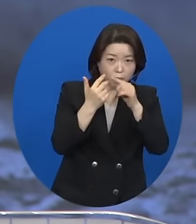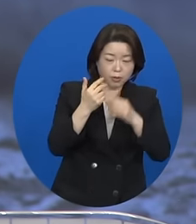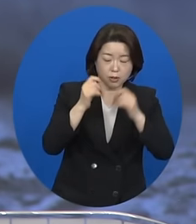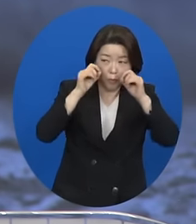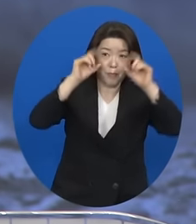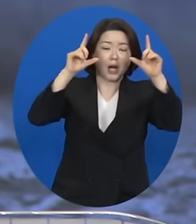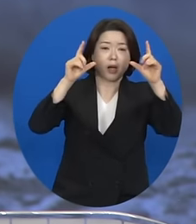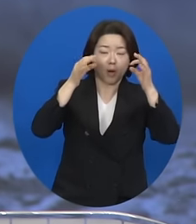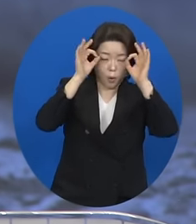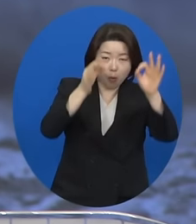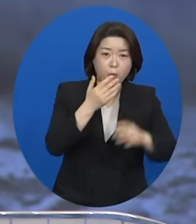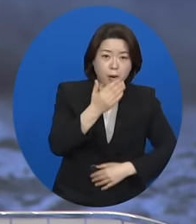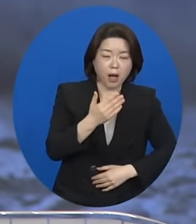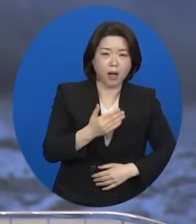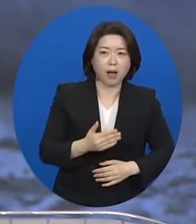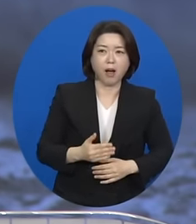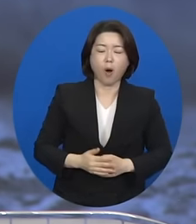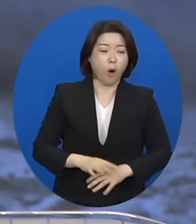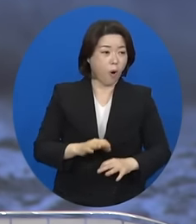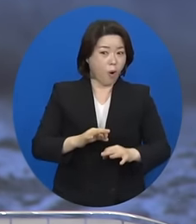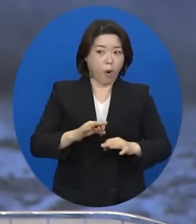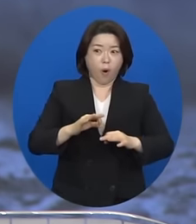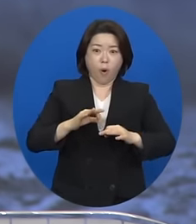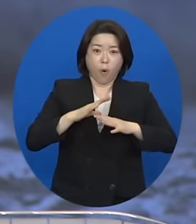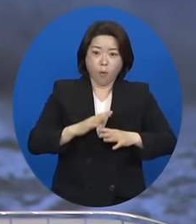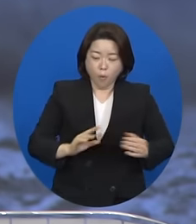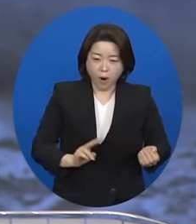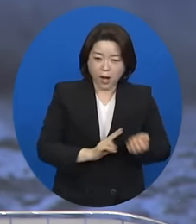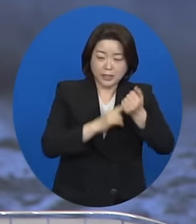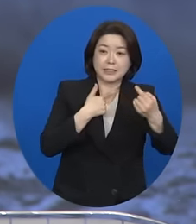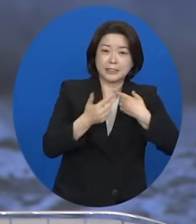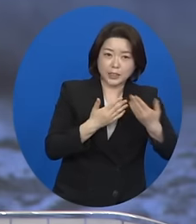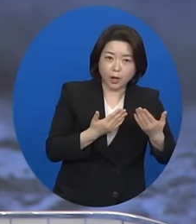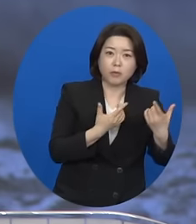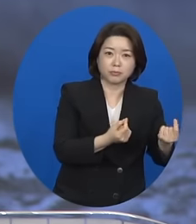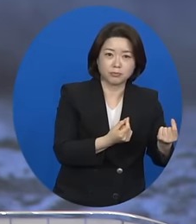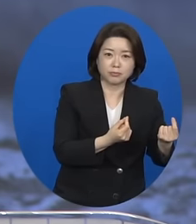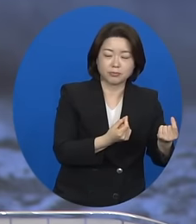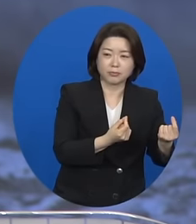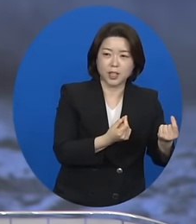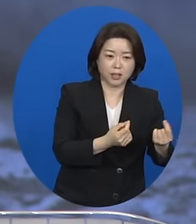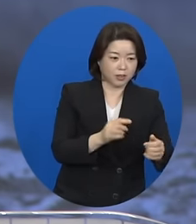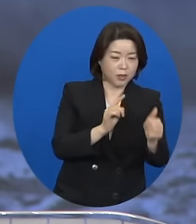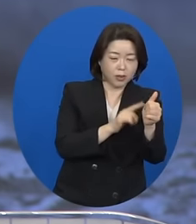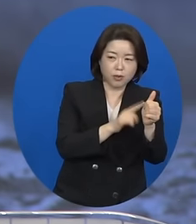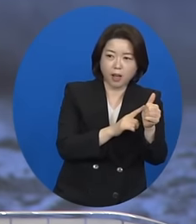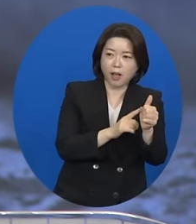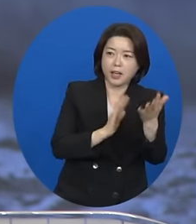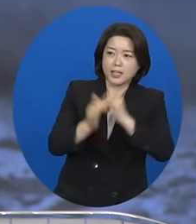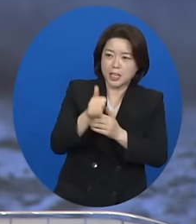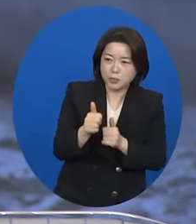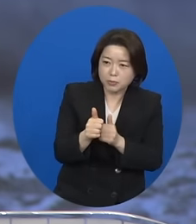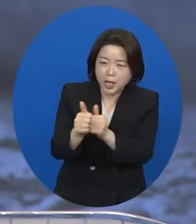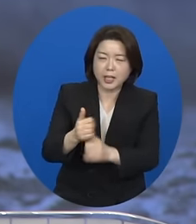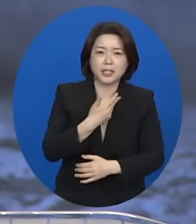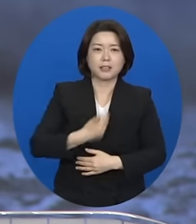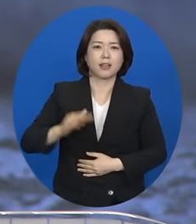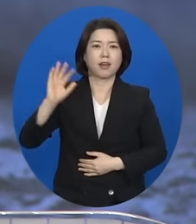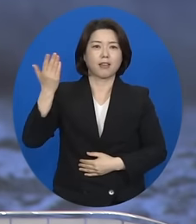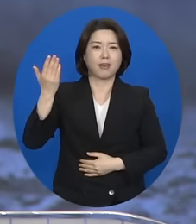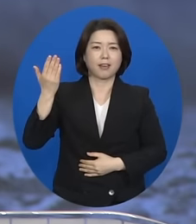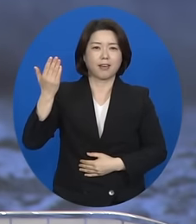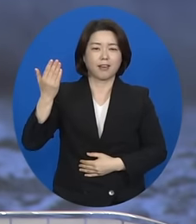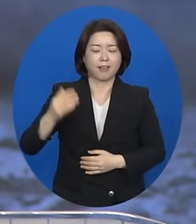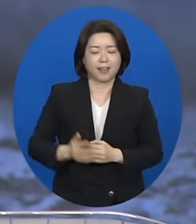되고 작을 체험한 그가 예수님을 따라다니는 제자가 되었습니다 그러니까 예수님은 굉장히 긍휼히